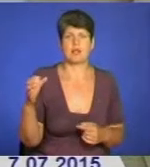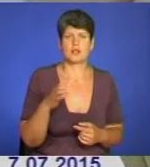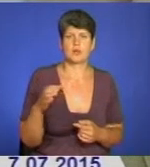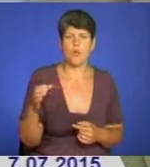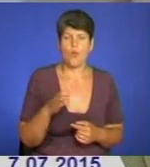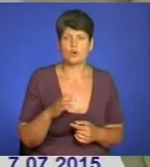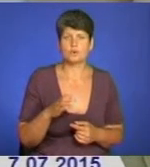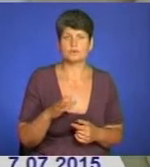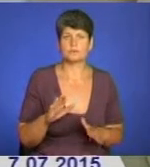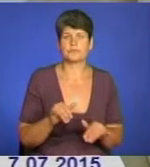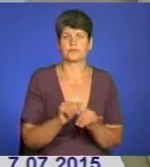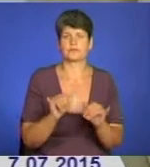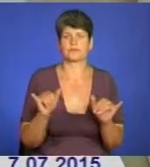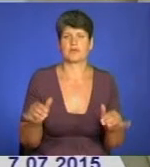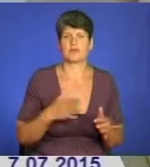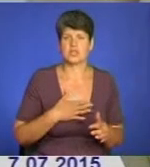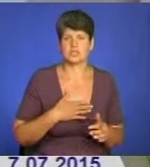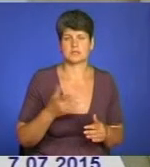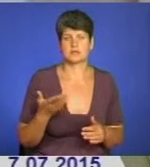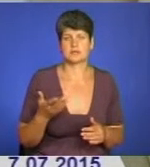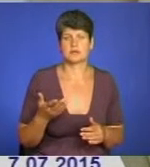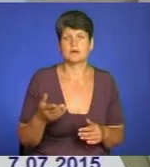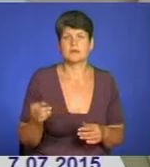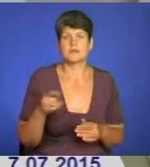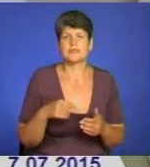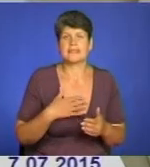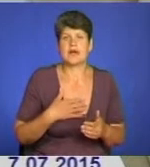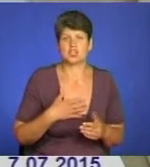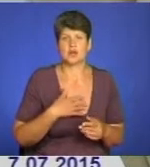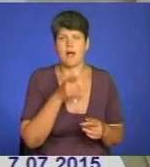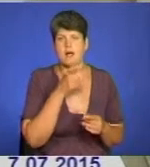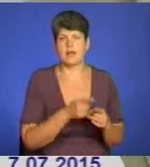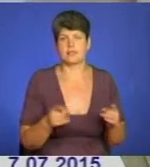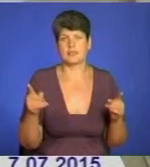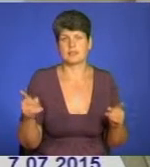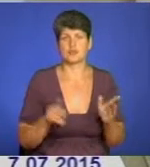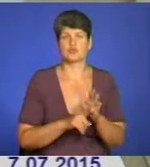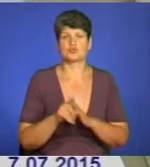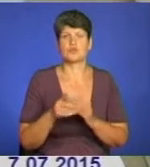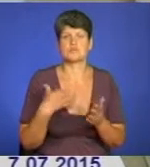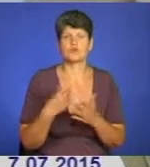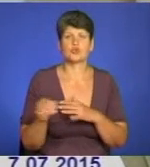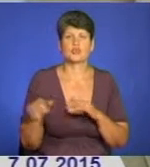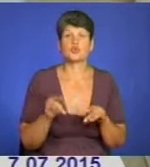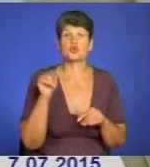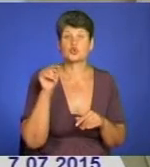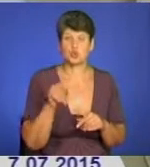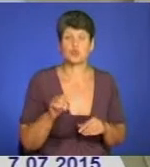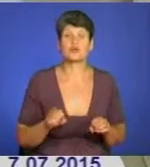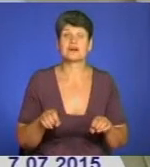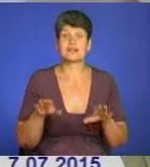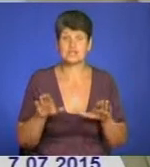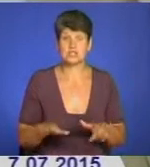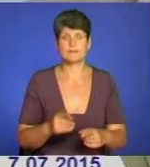позиціонування нашої міської ради, адже фактично наша каденція майже розпочала свою діяльність із того резонансного рішення про заборону